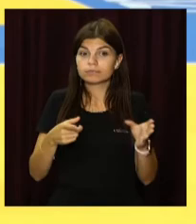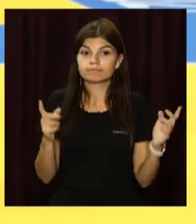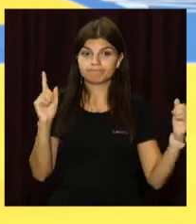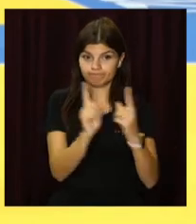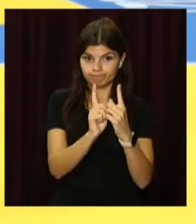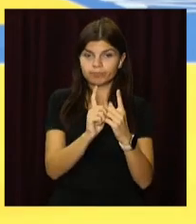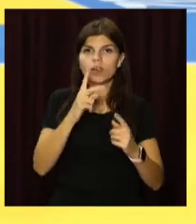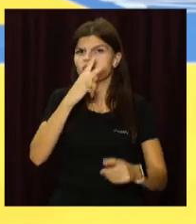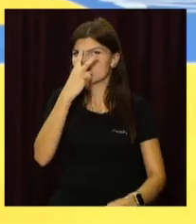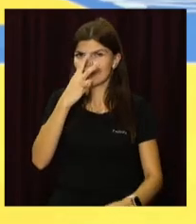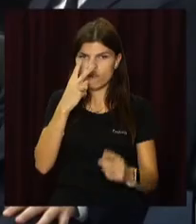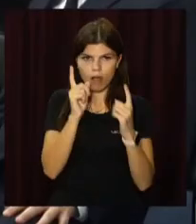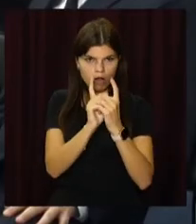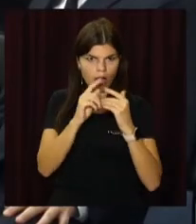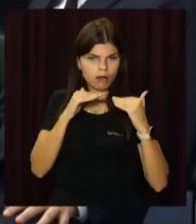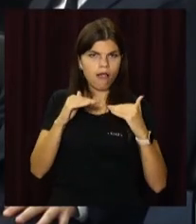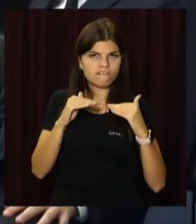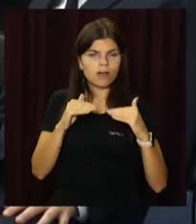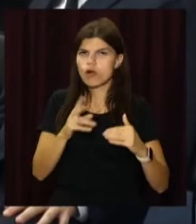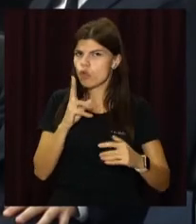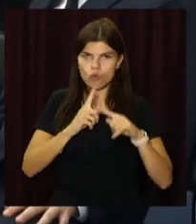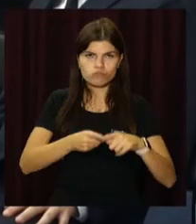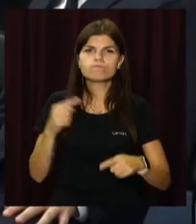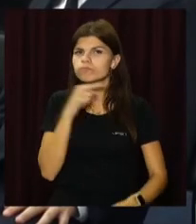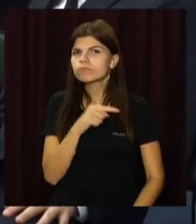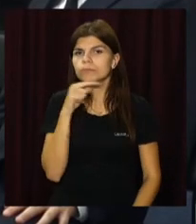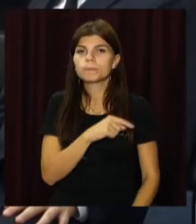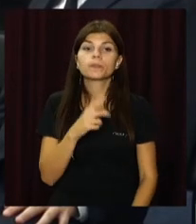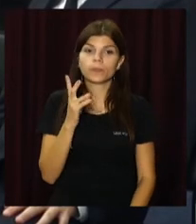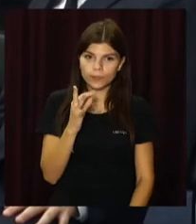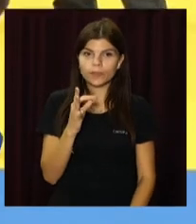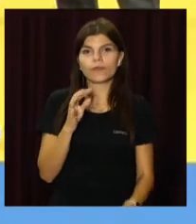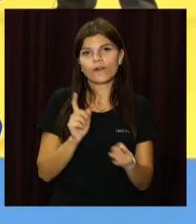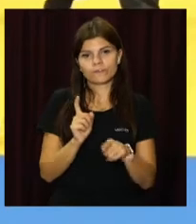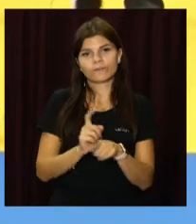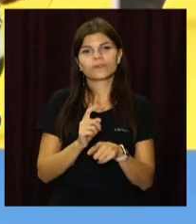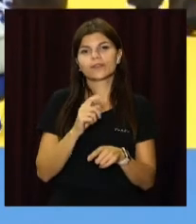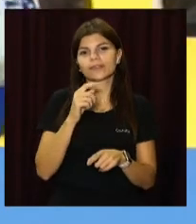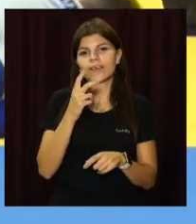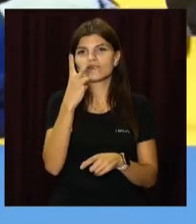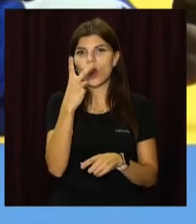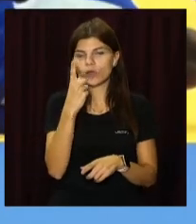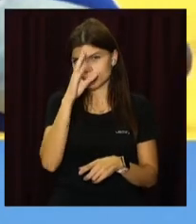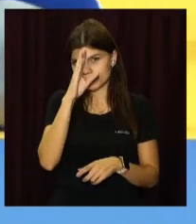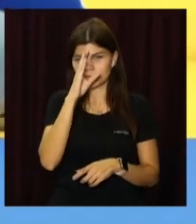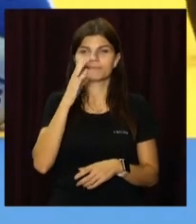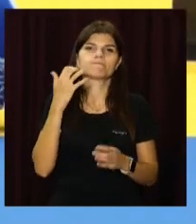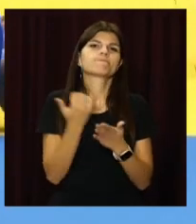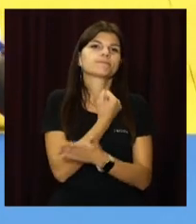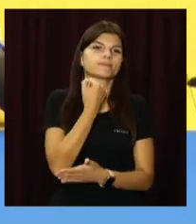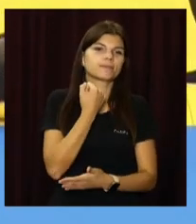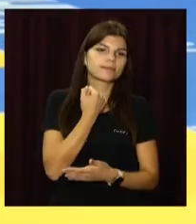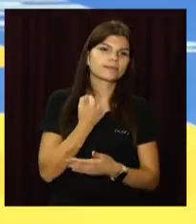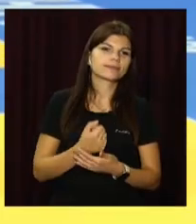зійшлися два рівні суперники. Ніхто не хотів поступатися, проте фортуна була прихильною до 21-річного киянина